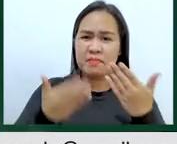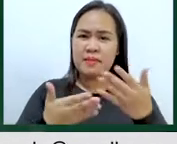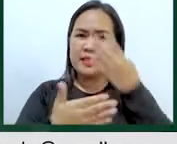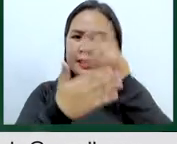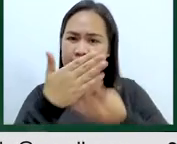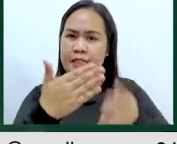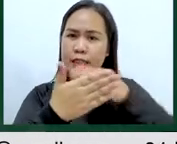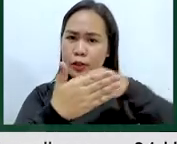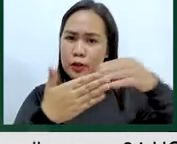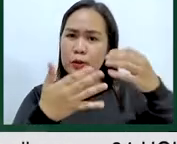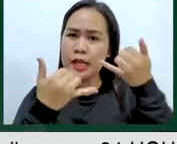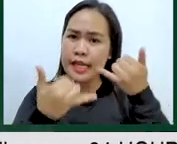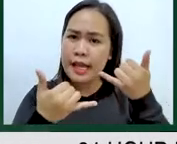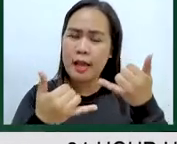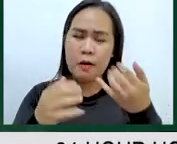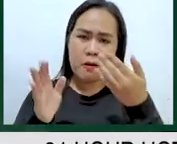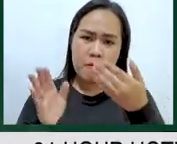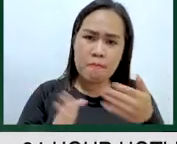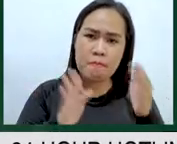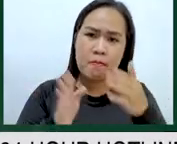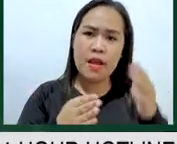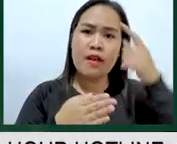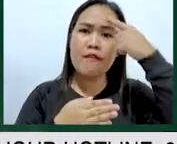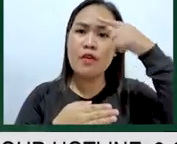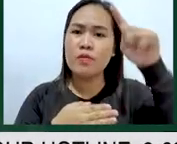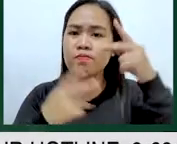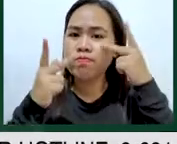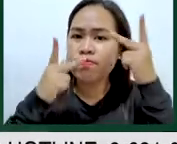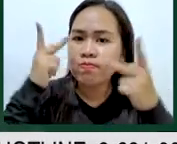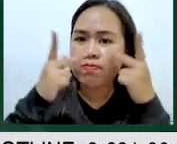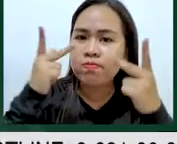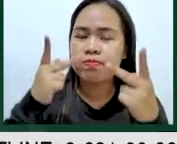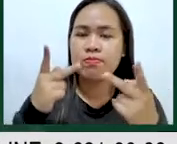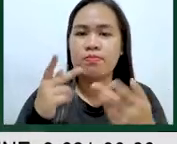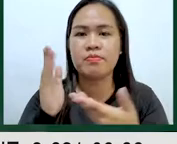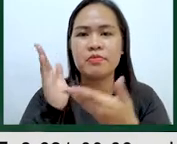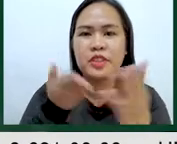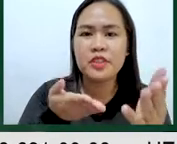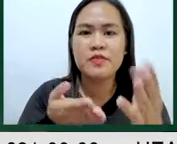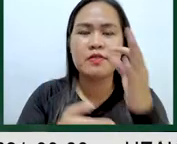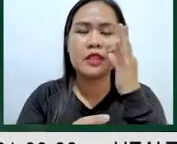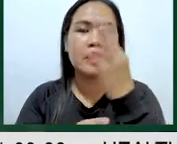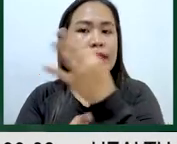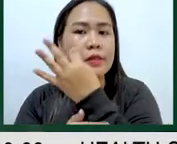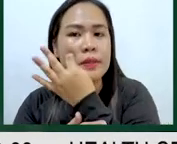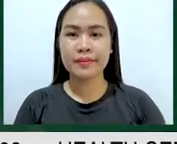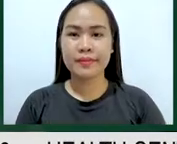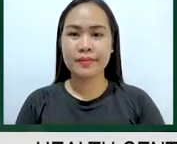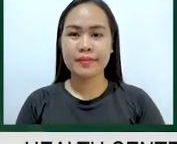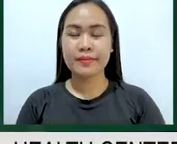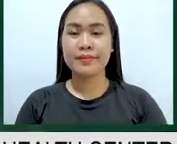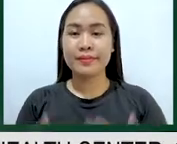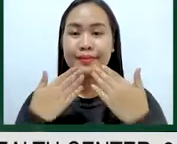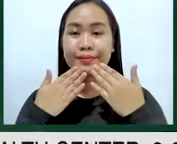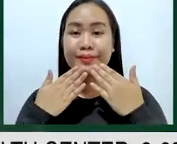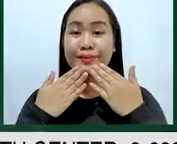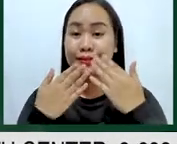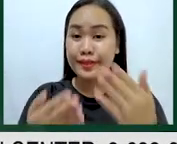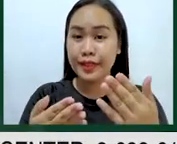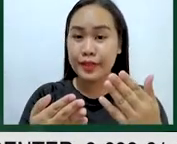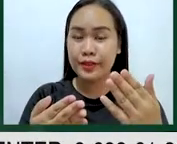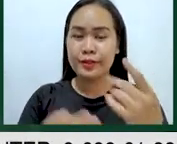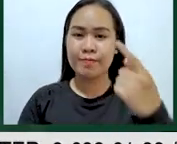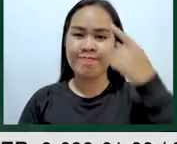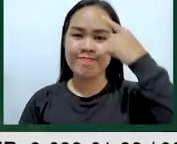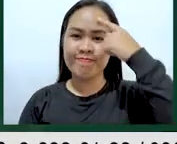di ba? Say a little prayer, di ba? That way, kahit hindi man mismo araw ng undas, ay ma-observe